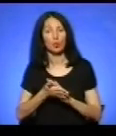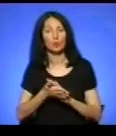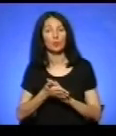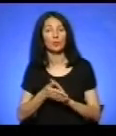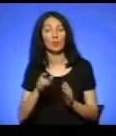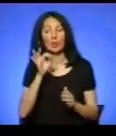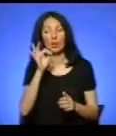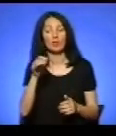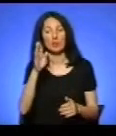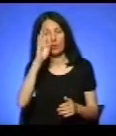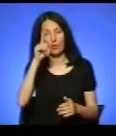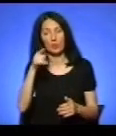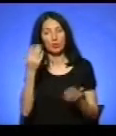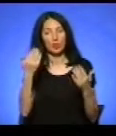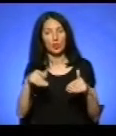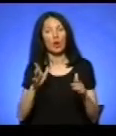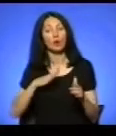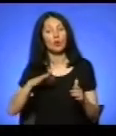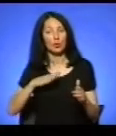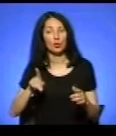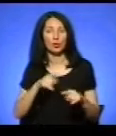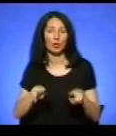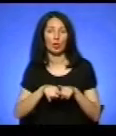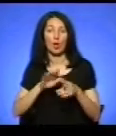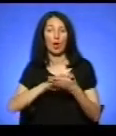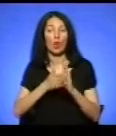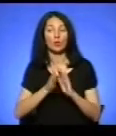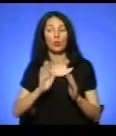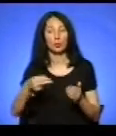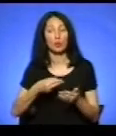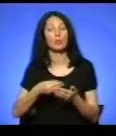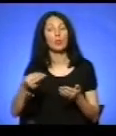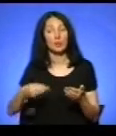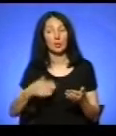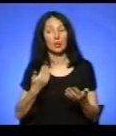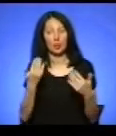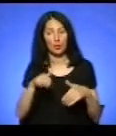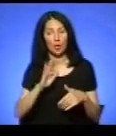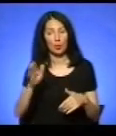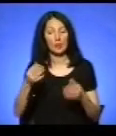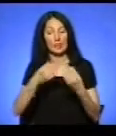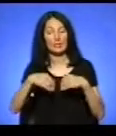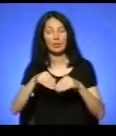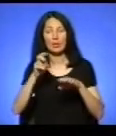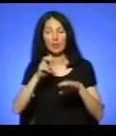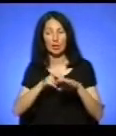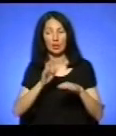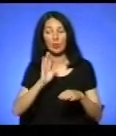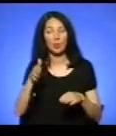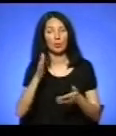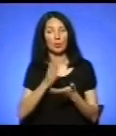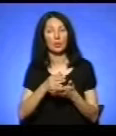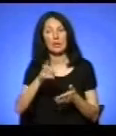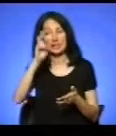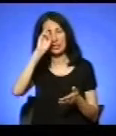Казав він, що вже він очікує з дня на день, що така угода буде підписана, і він вже буде сімейним лікарем і буде мати державне фінансування. Яка ситуація